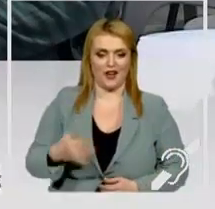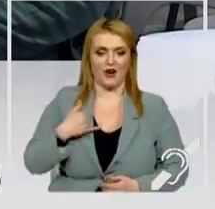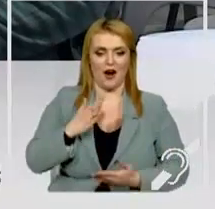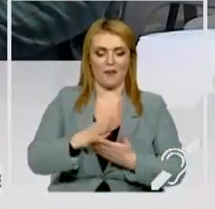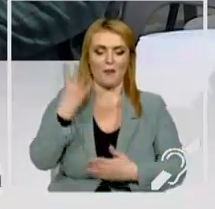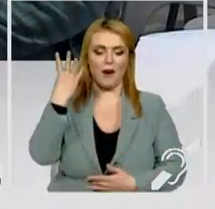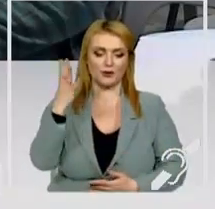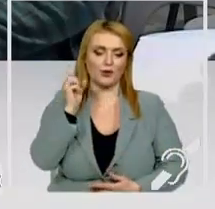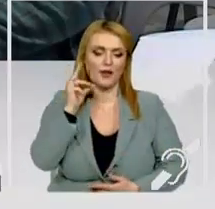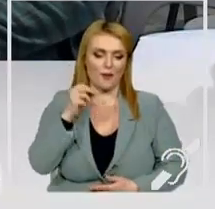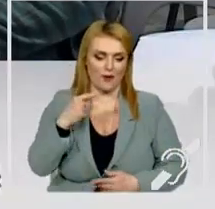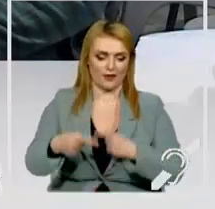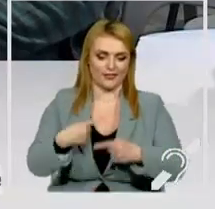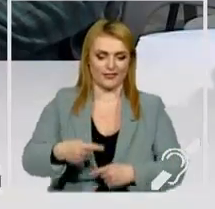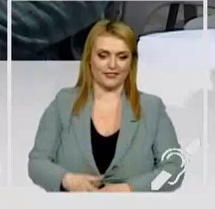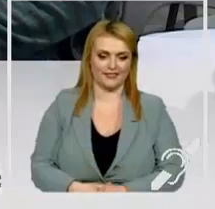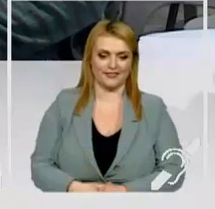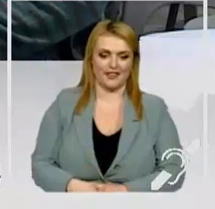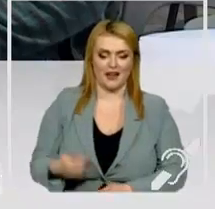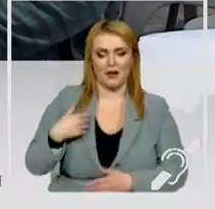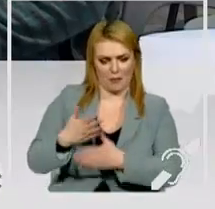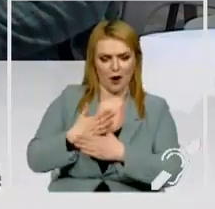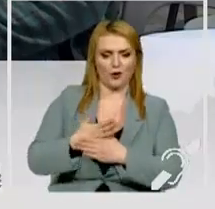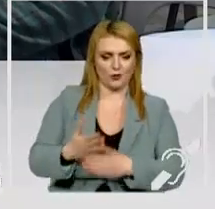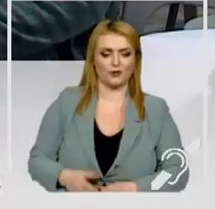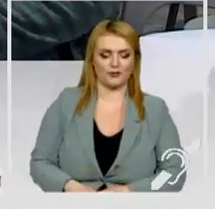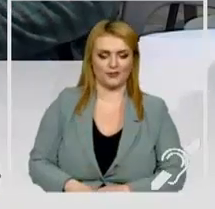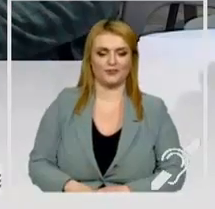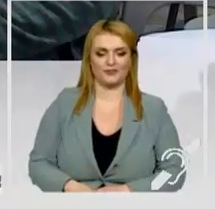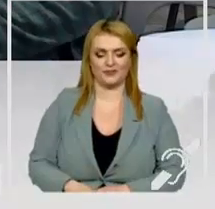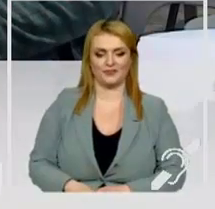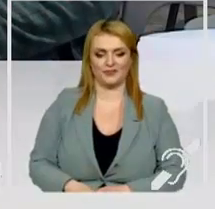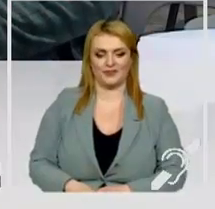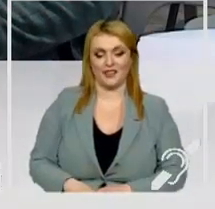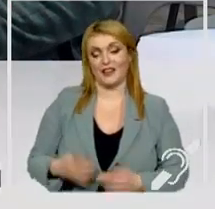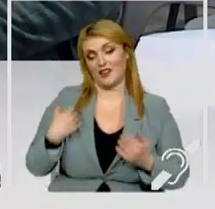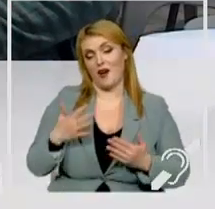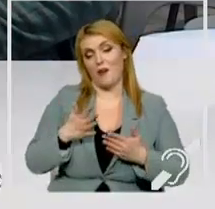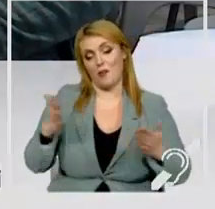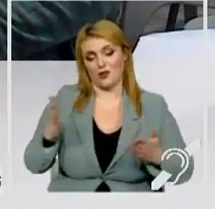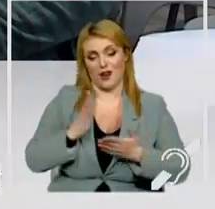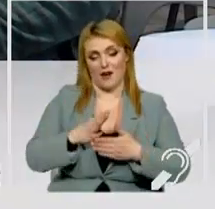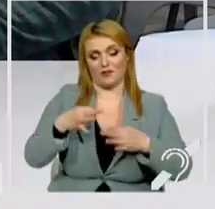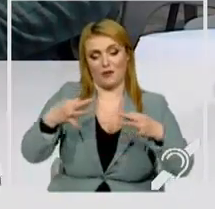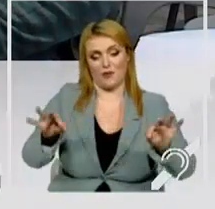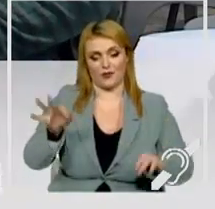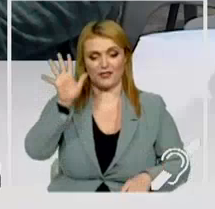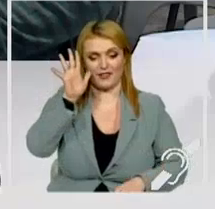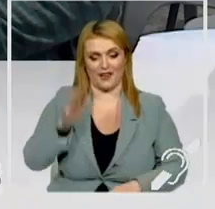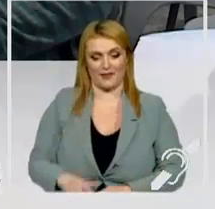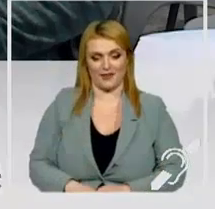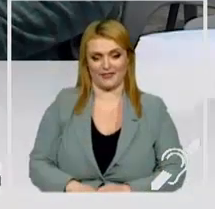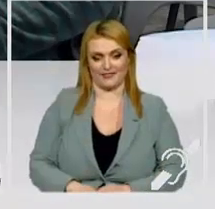nepoți. Ajută, nu se orice caz, dacă noi avem timp liber. Și aici cred că